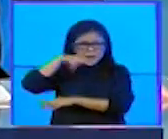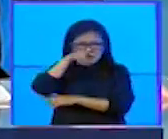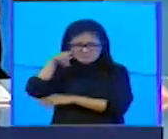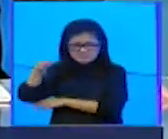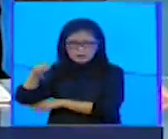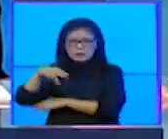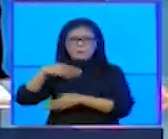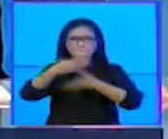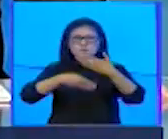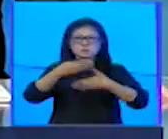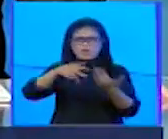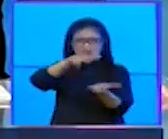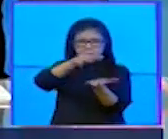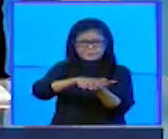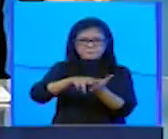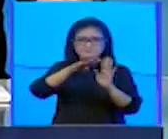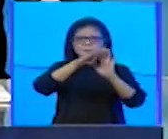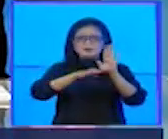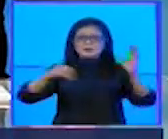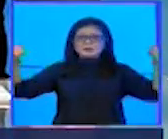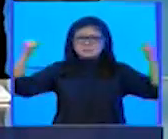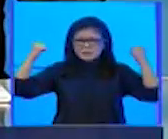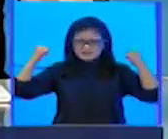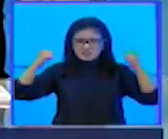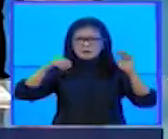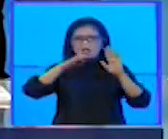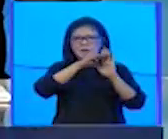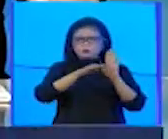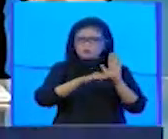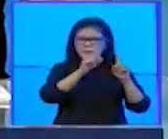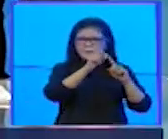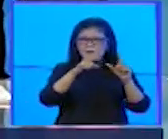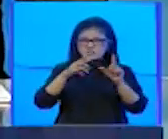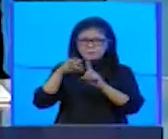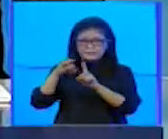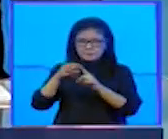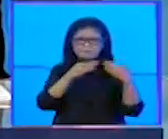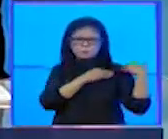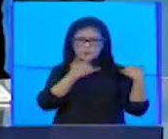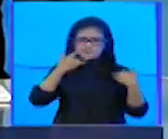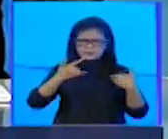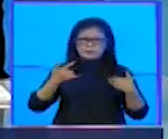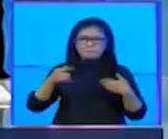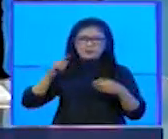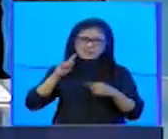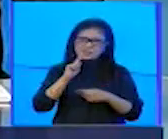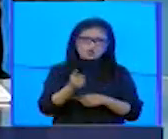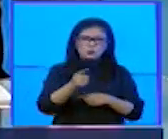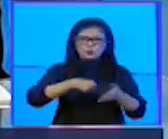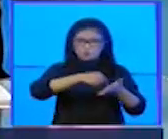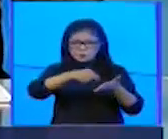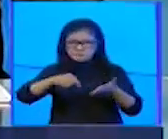Meski perusahaan menerapkan protokol kesehatan dan aturan PSBB, petugas tetap menjatuhkan sanksi teguran tertulis karena